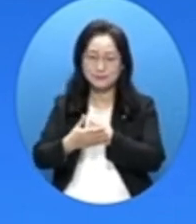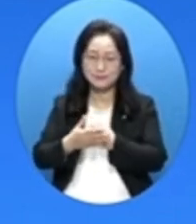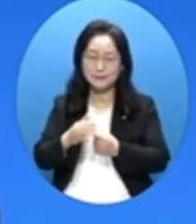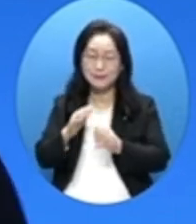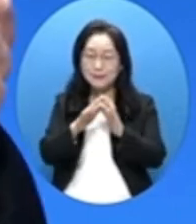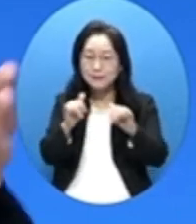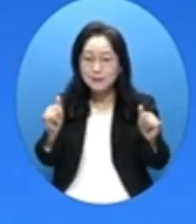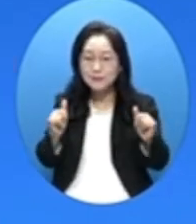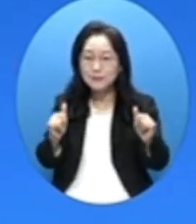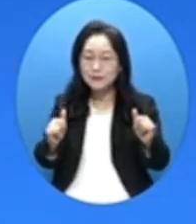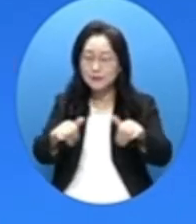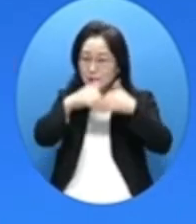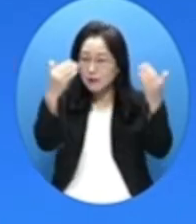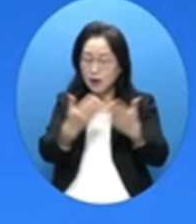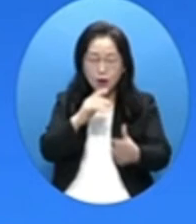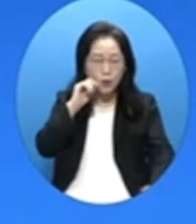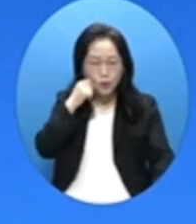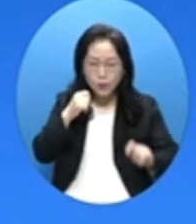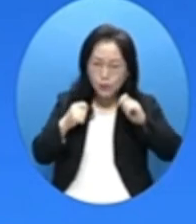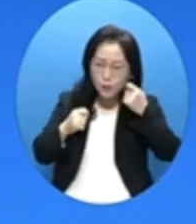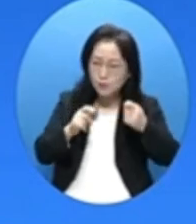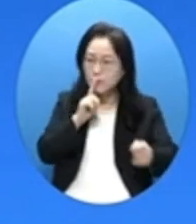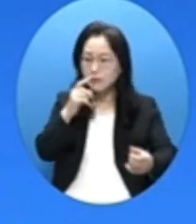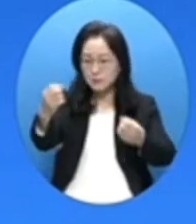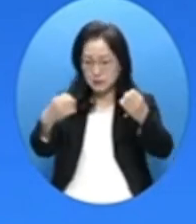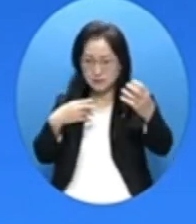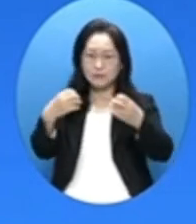사람들은 다 어렵다고 얘기합니다